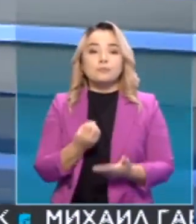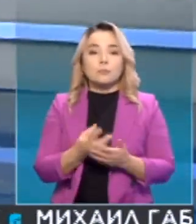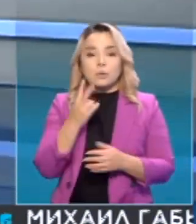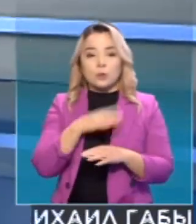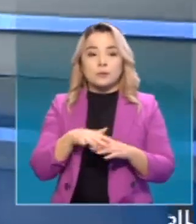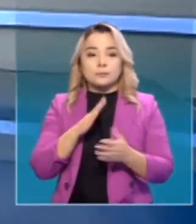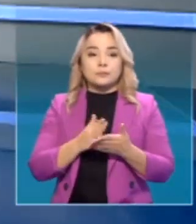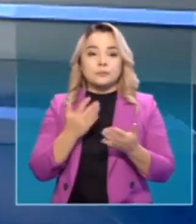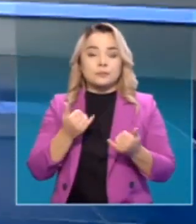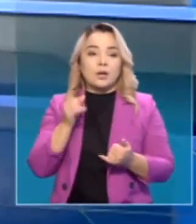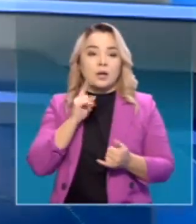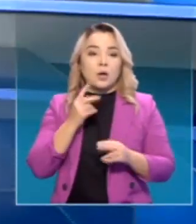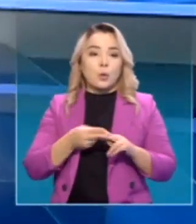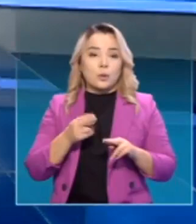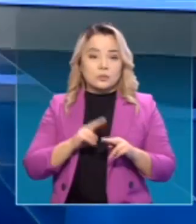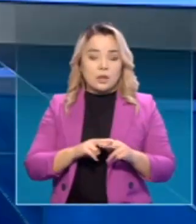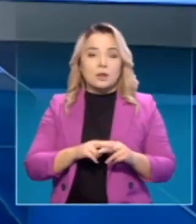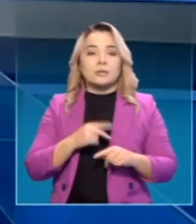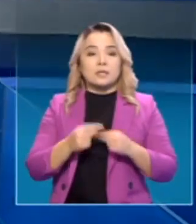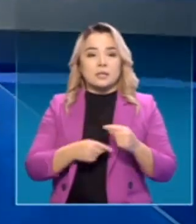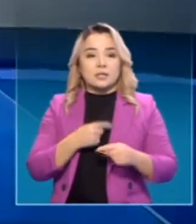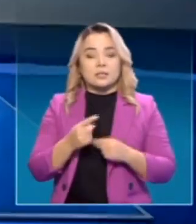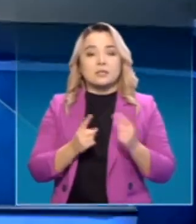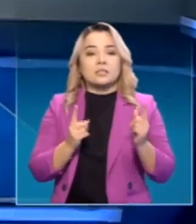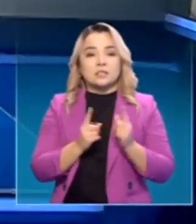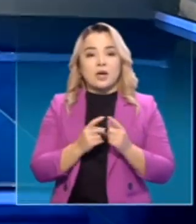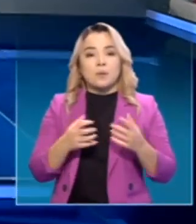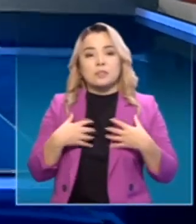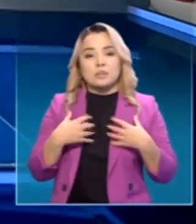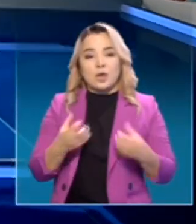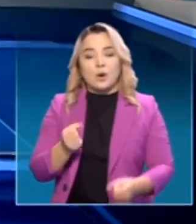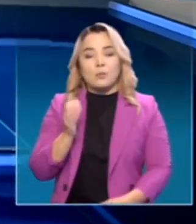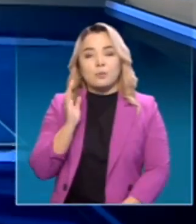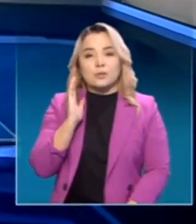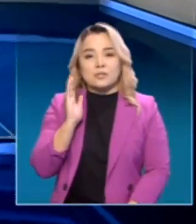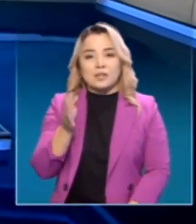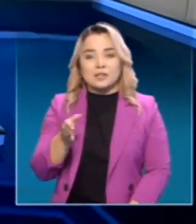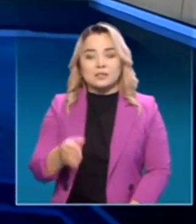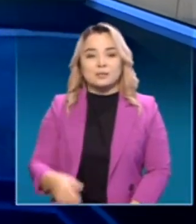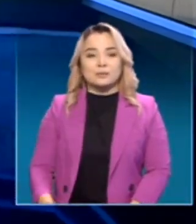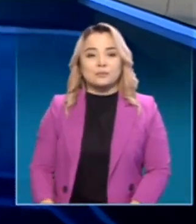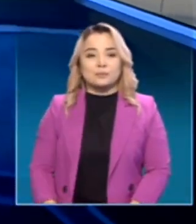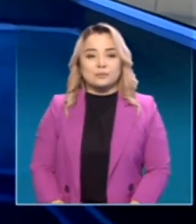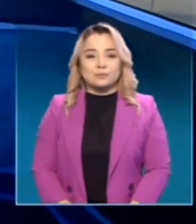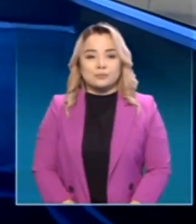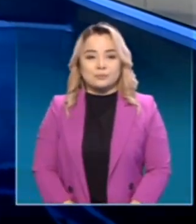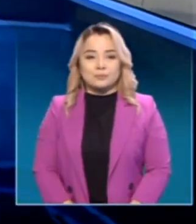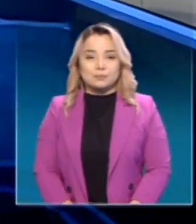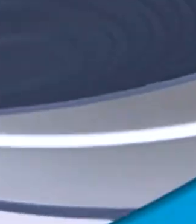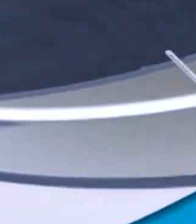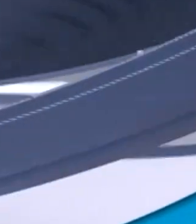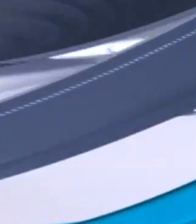әзірге ақпараттар легі осындай. Жаңалықтарымызды Telegram каналдан да оқи аласыздар. Алда ауа райы мәліметі.